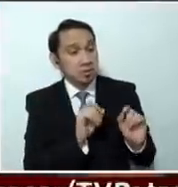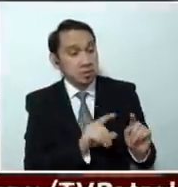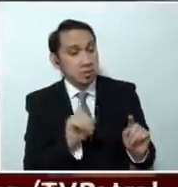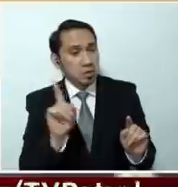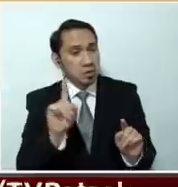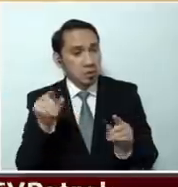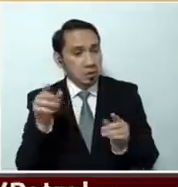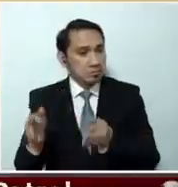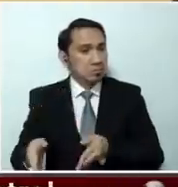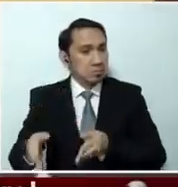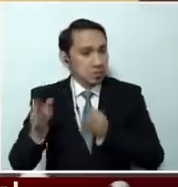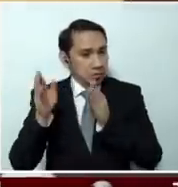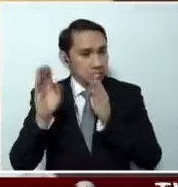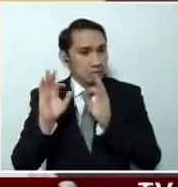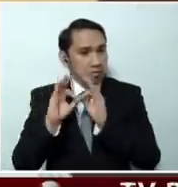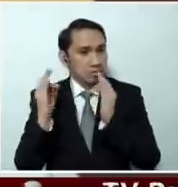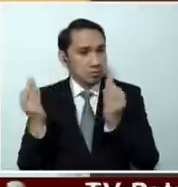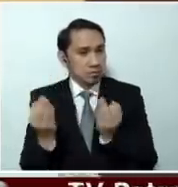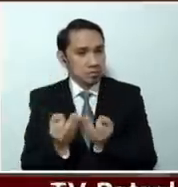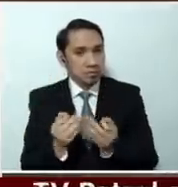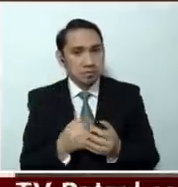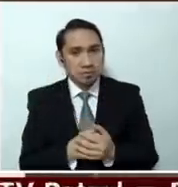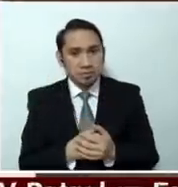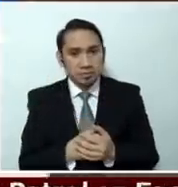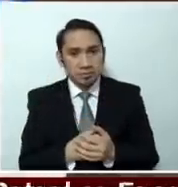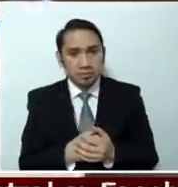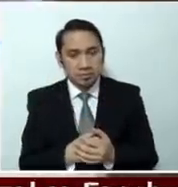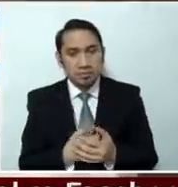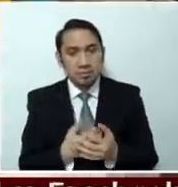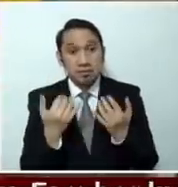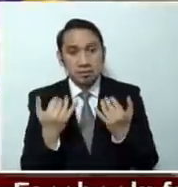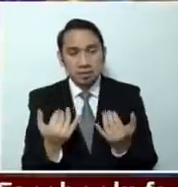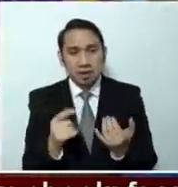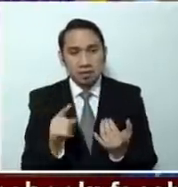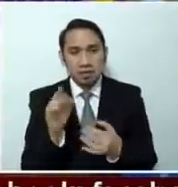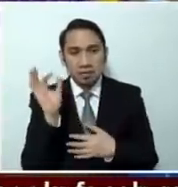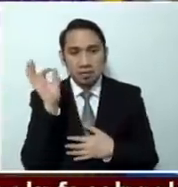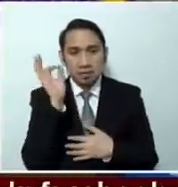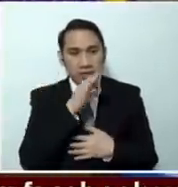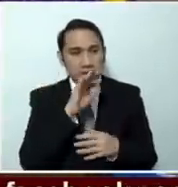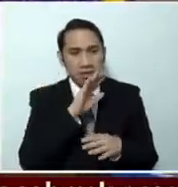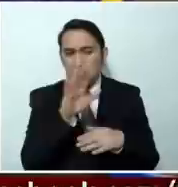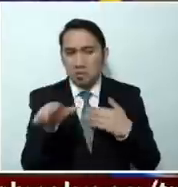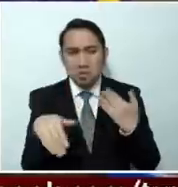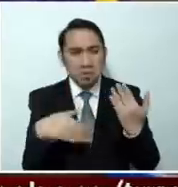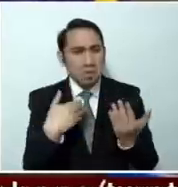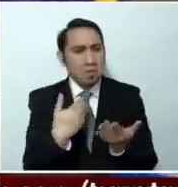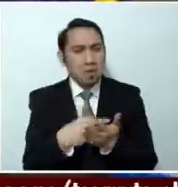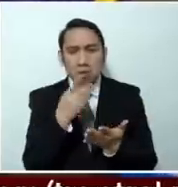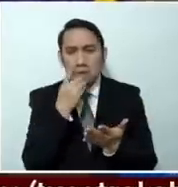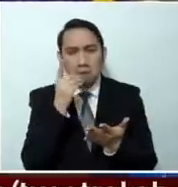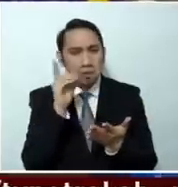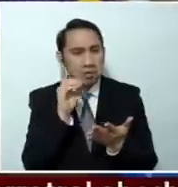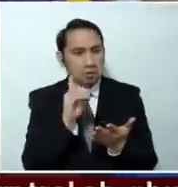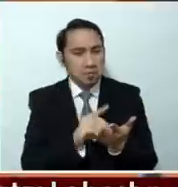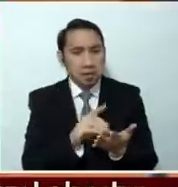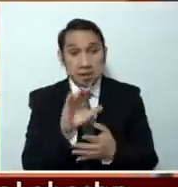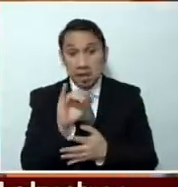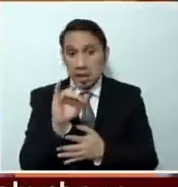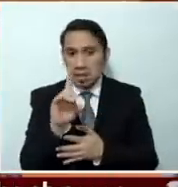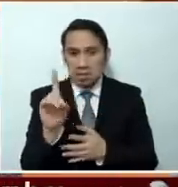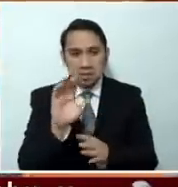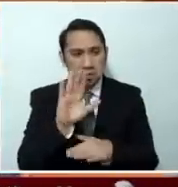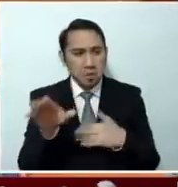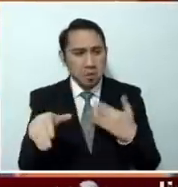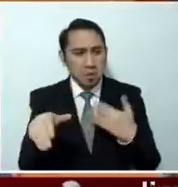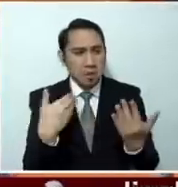mga gusali ng pamilya King sa BGC. Pero lumalabas na peke ang lahat ng kanyang mga dokumento at pati mga ID. Nagtayo